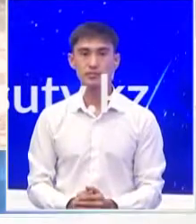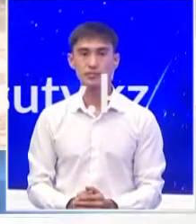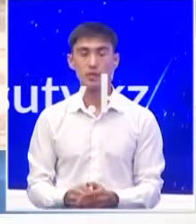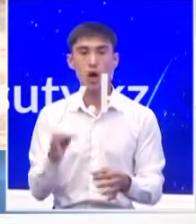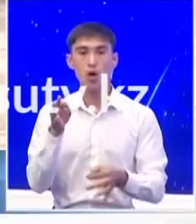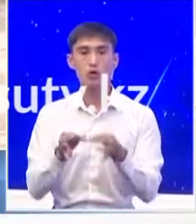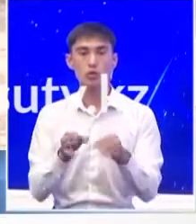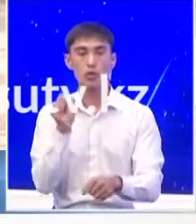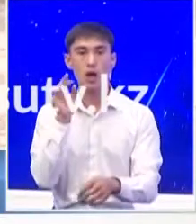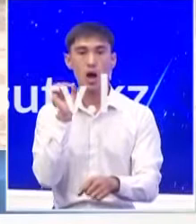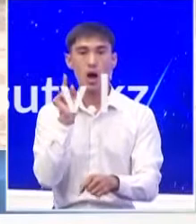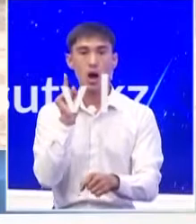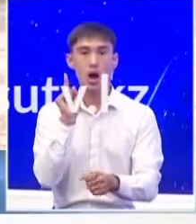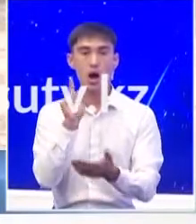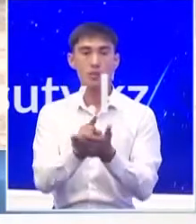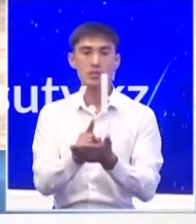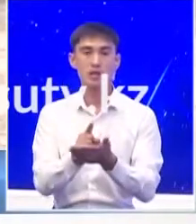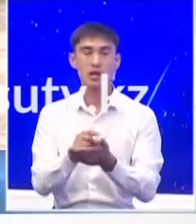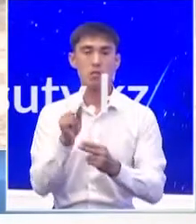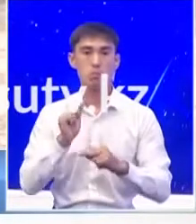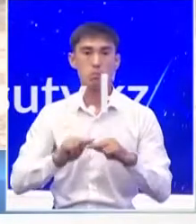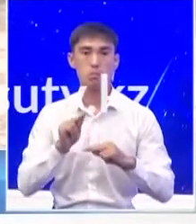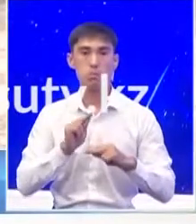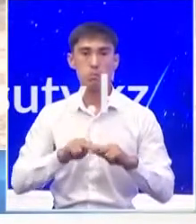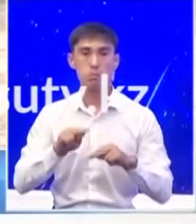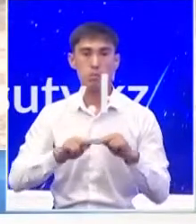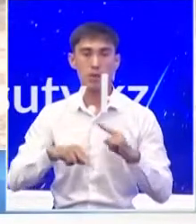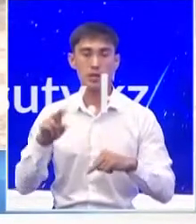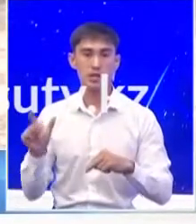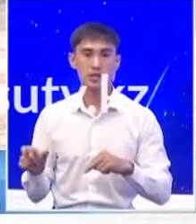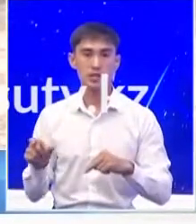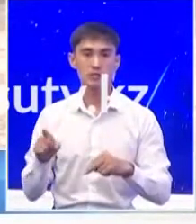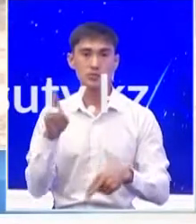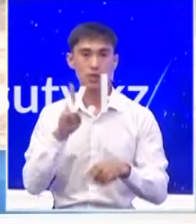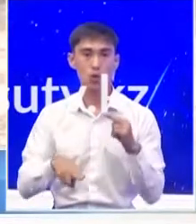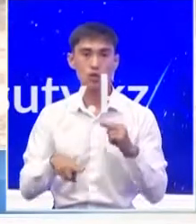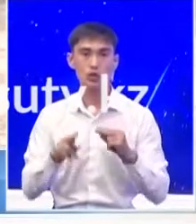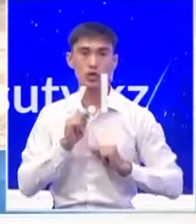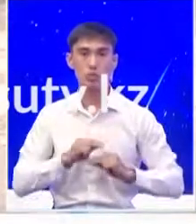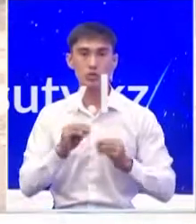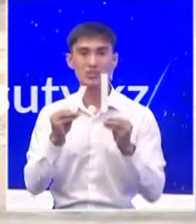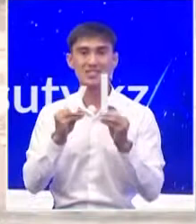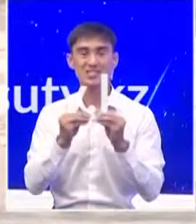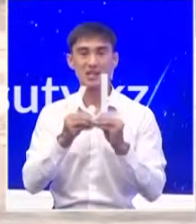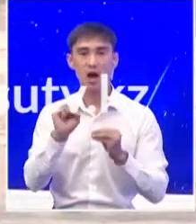подрядчиков, а именно ПМК 7К, закончить работу 10 августа.